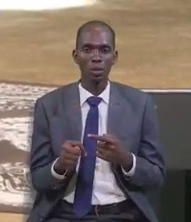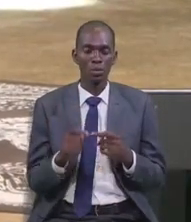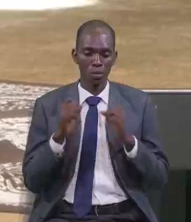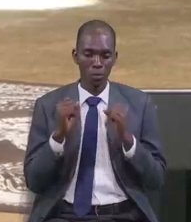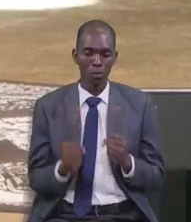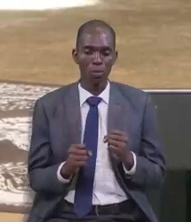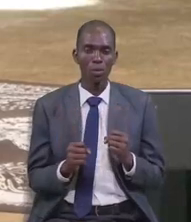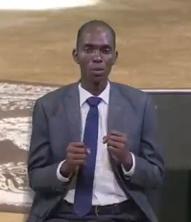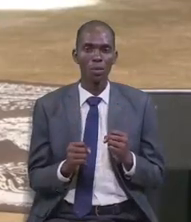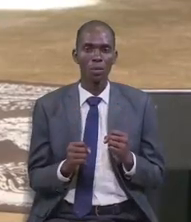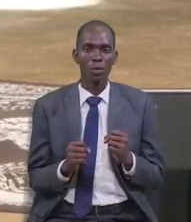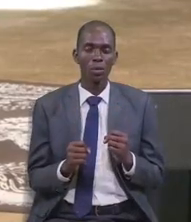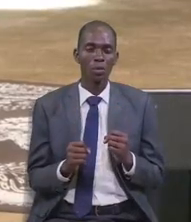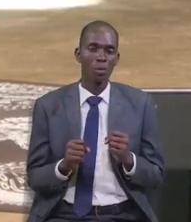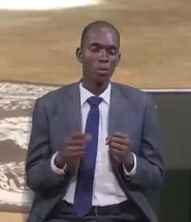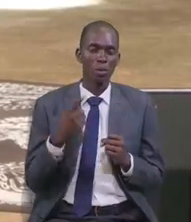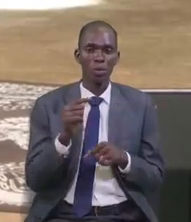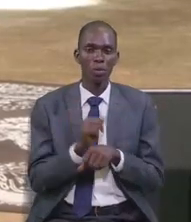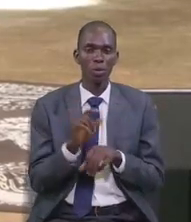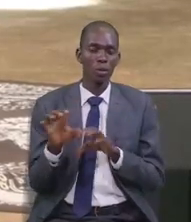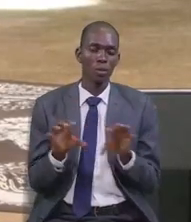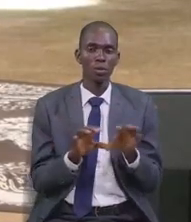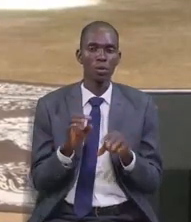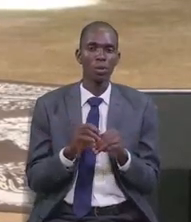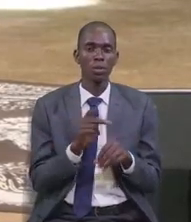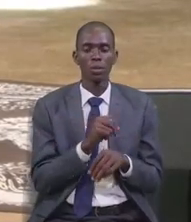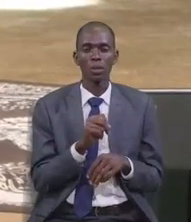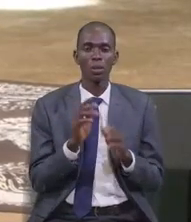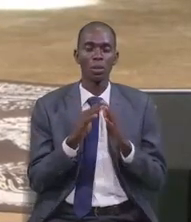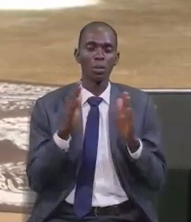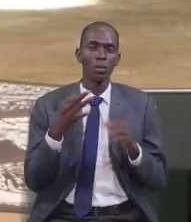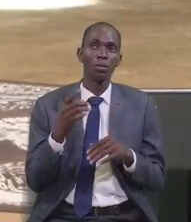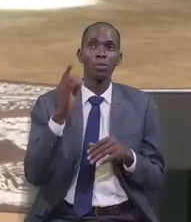a faite dans le royaume. Il y a des gens qui font l'œuvre du royaume